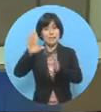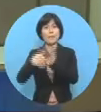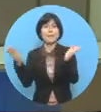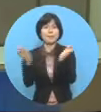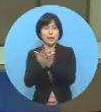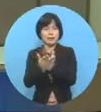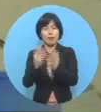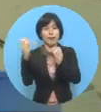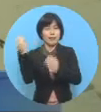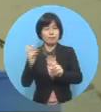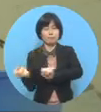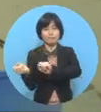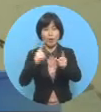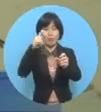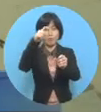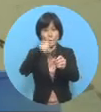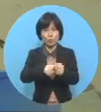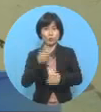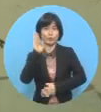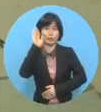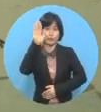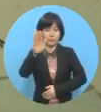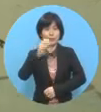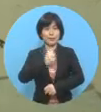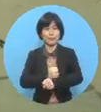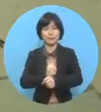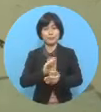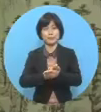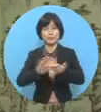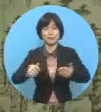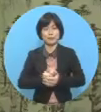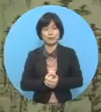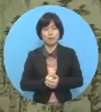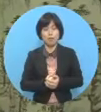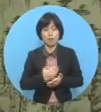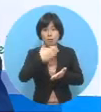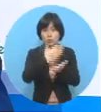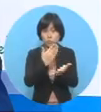맞춰 재조명하고 부활시키자는 취지에서 출발했습니다.